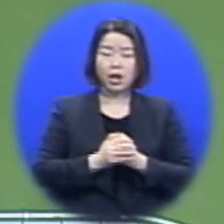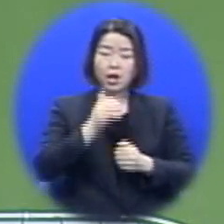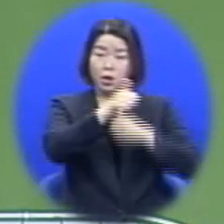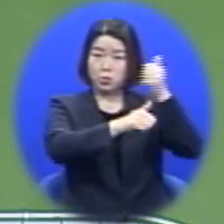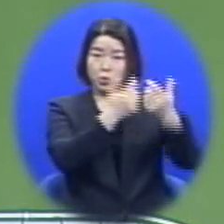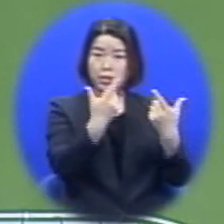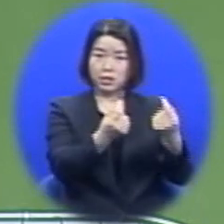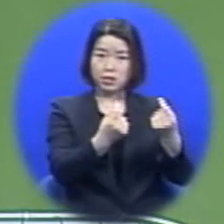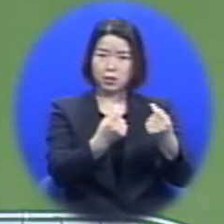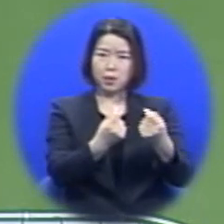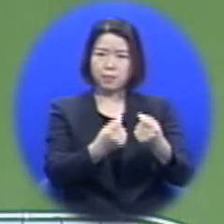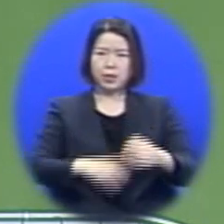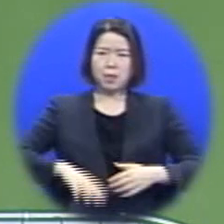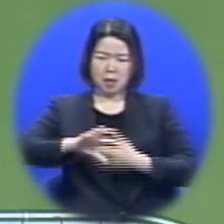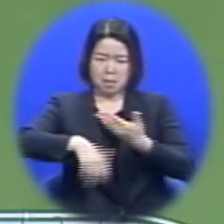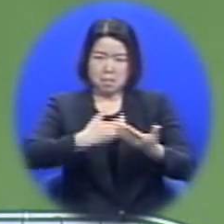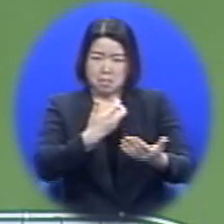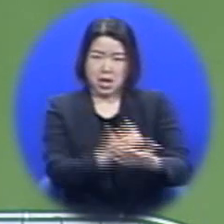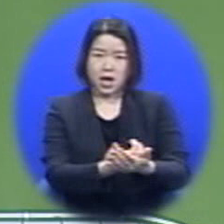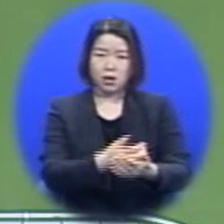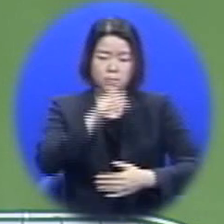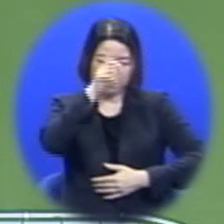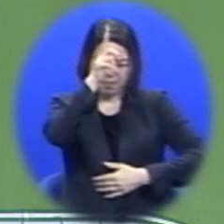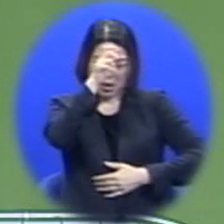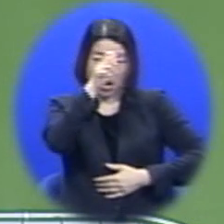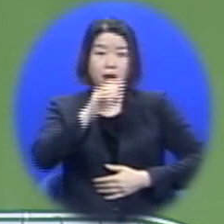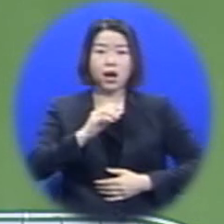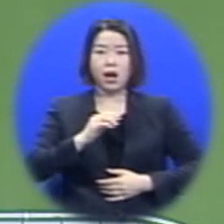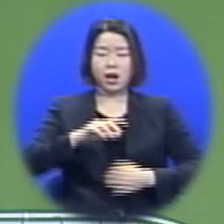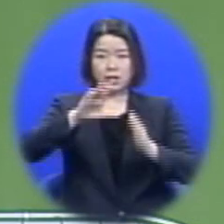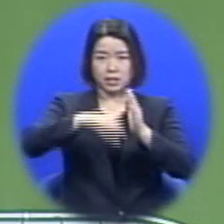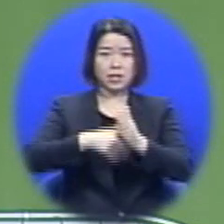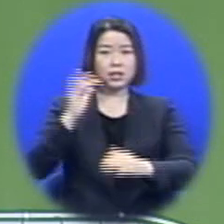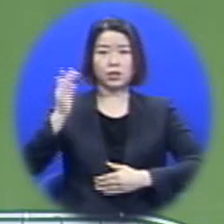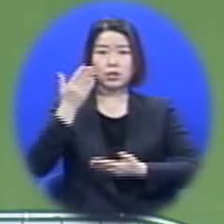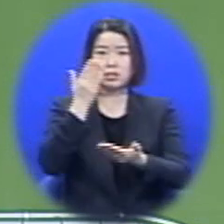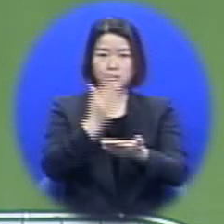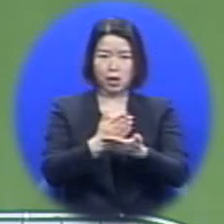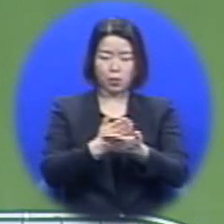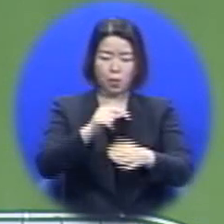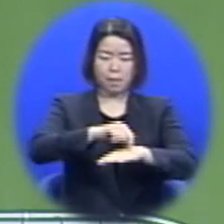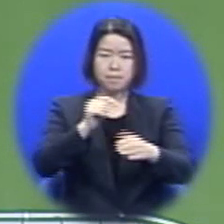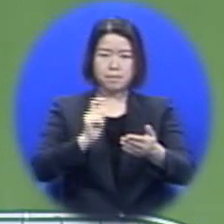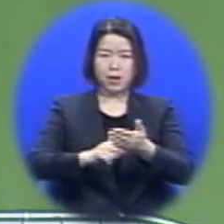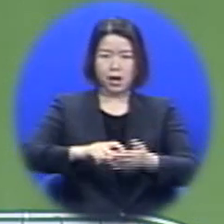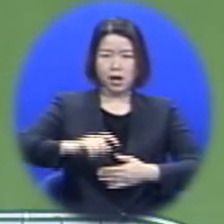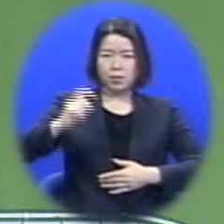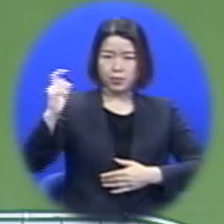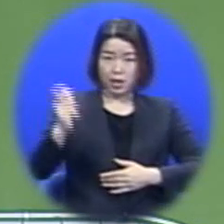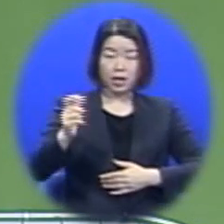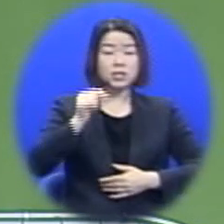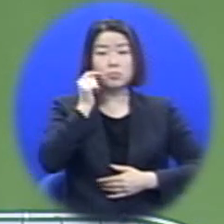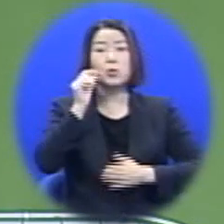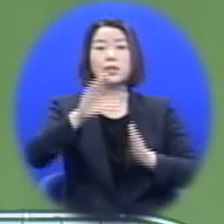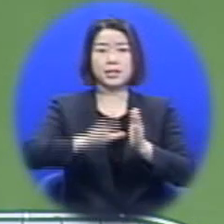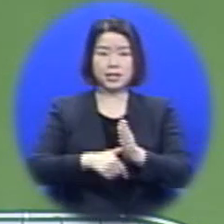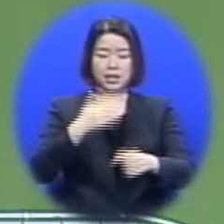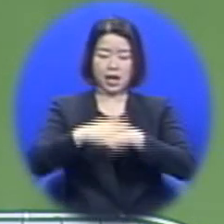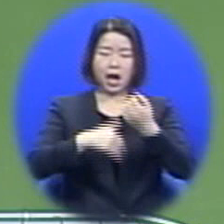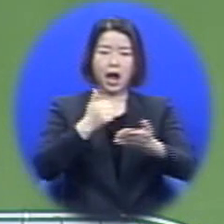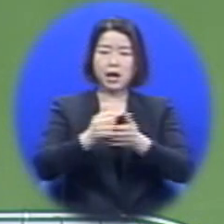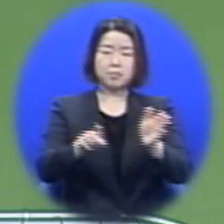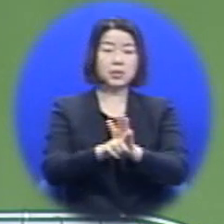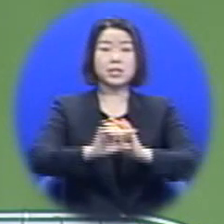조상처럼 반역하며 고집만 부리는 세대가 되지 말며 마음이 견고하지 못한 세대, 하나님을 믿지